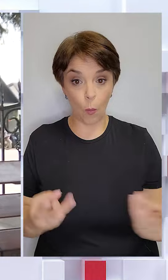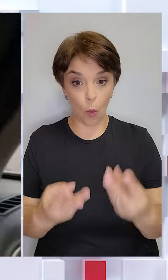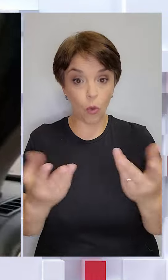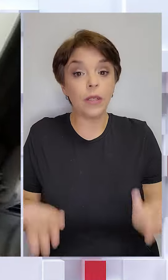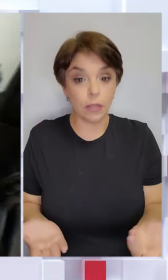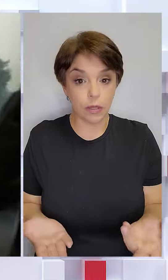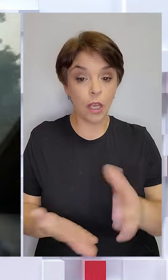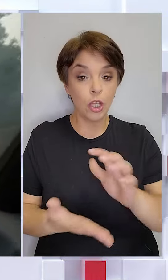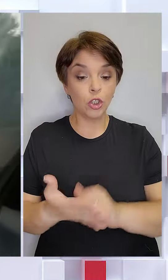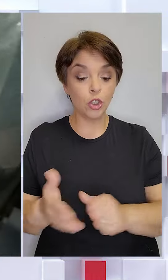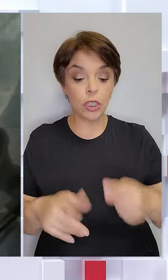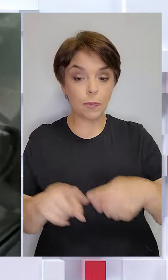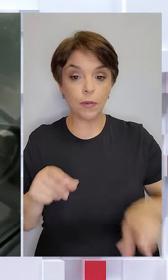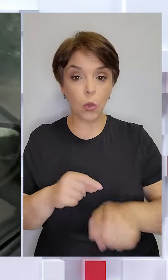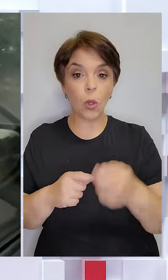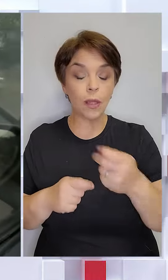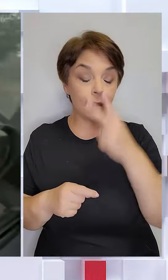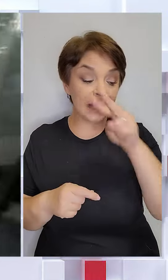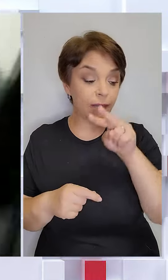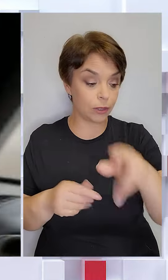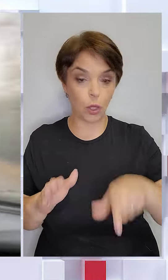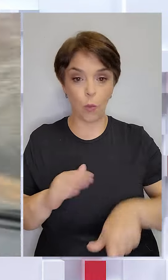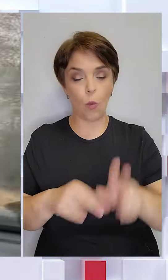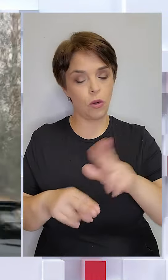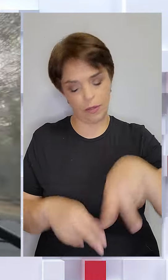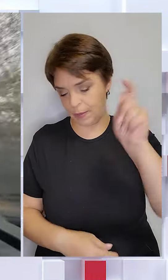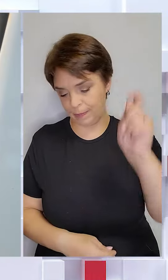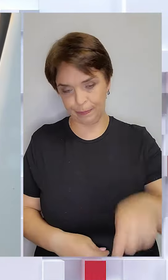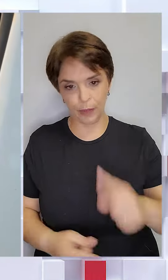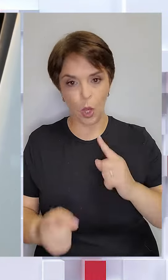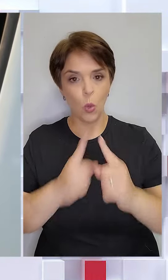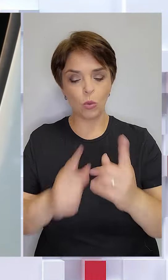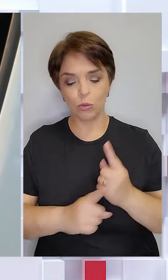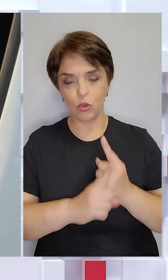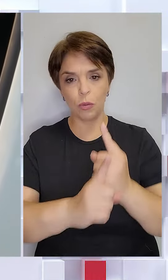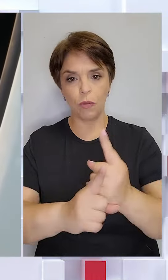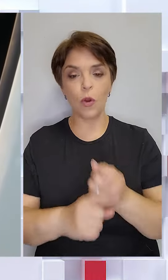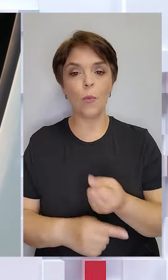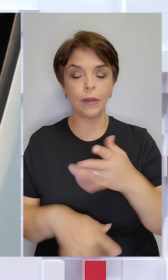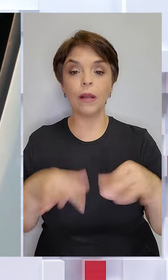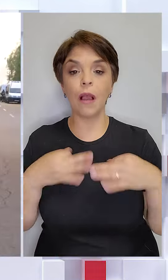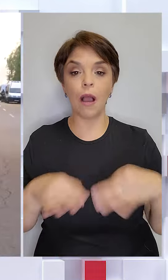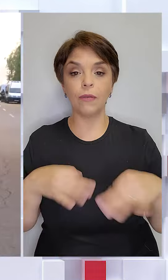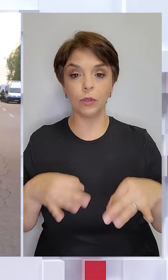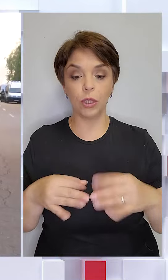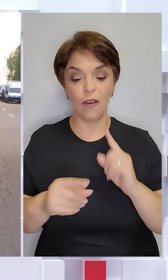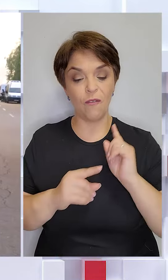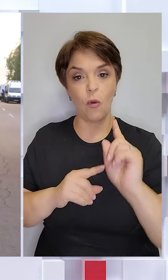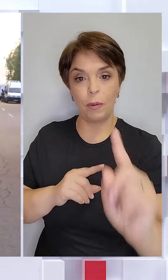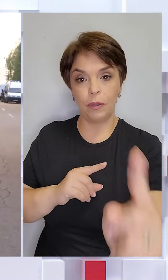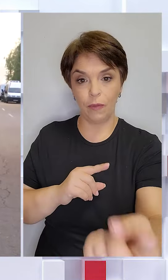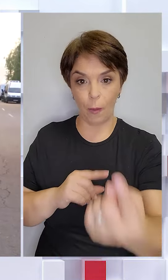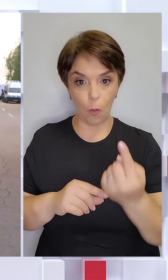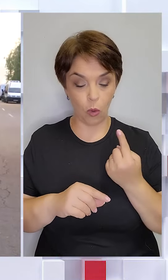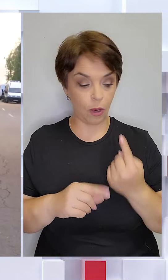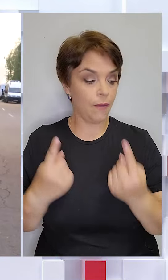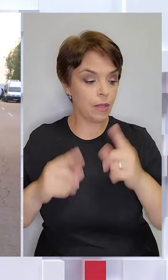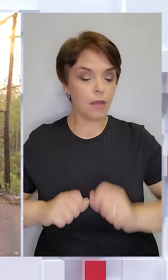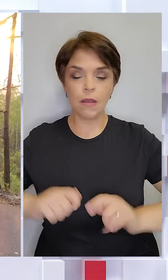погоріло. Через дим дороги ледве видно. Поліція зупиняє рух і супроводжують по кілька автівок в обидва боки.